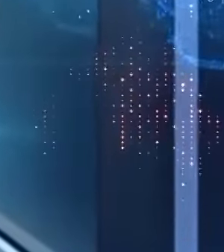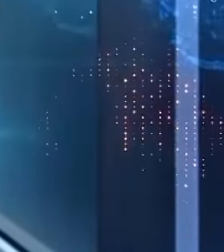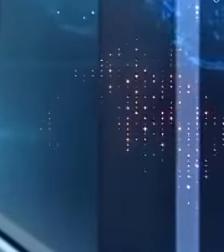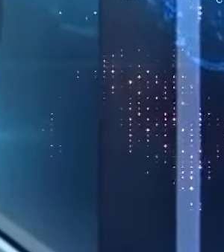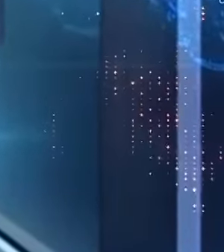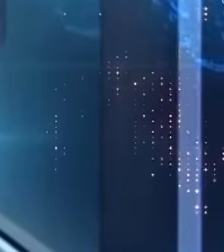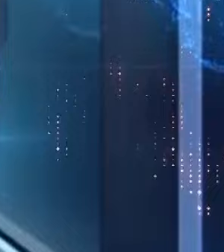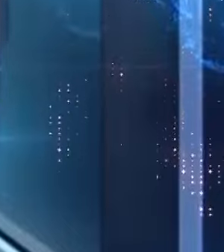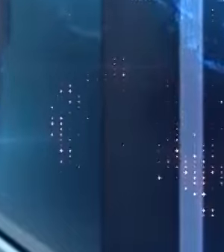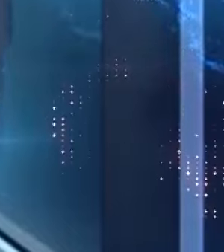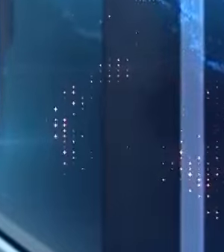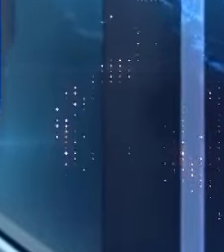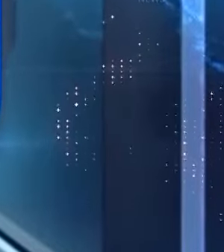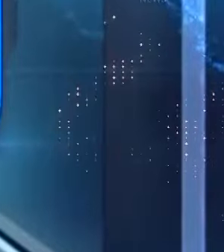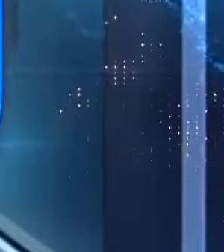Жетісу телеарнасы.